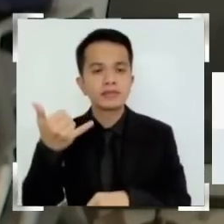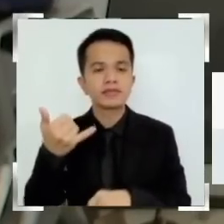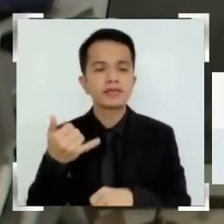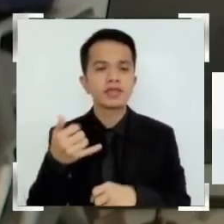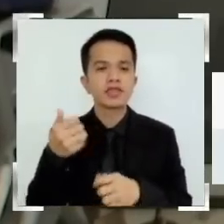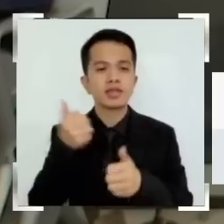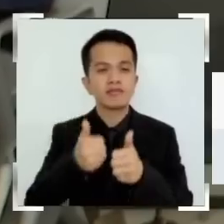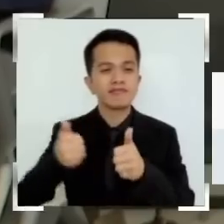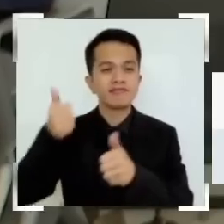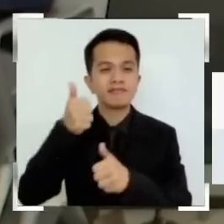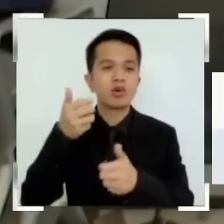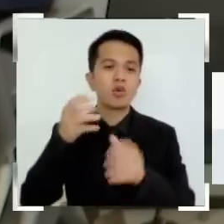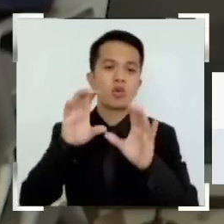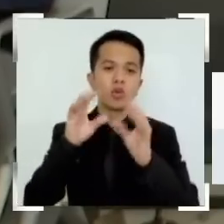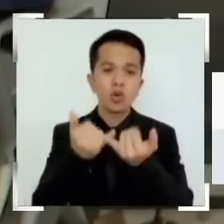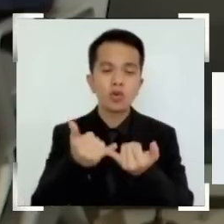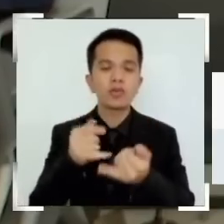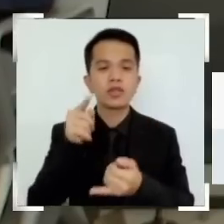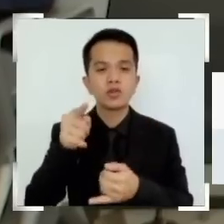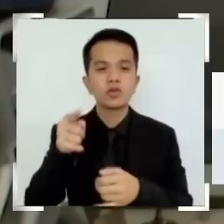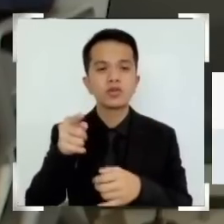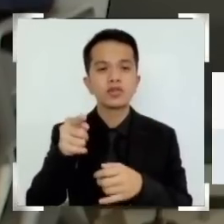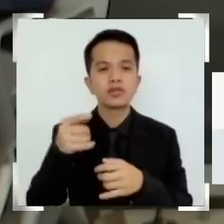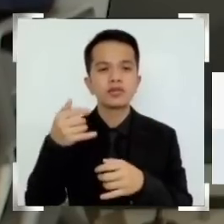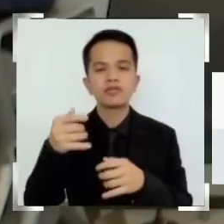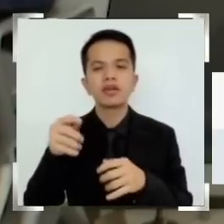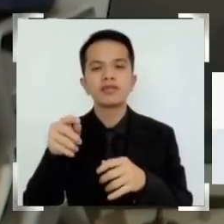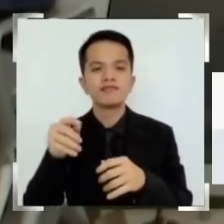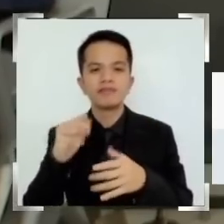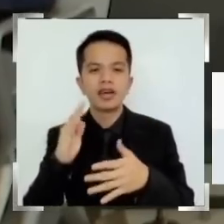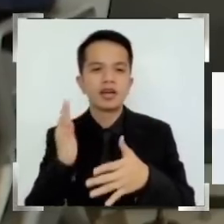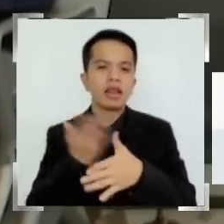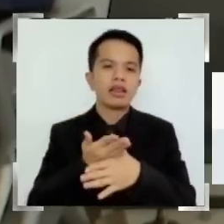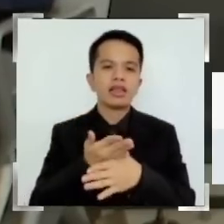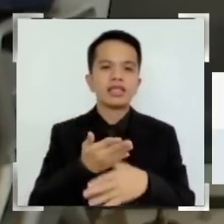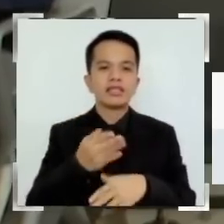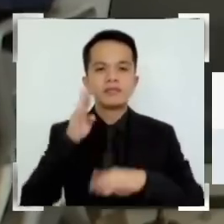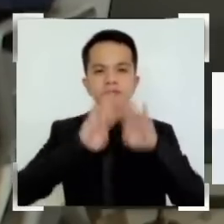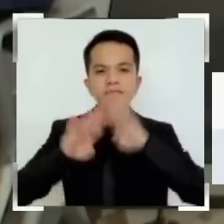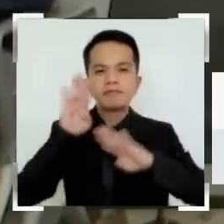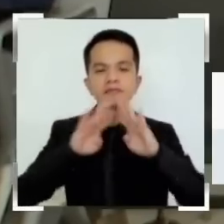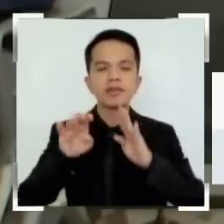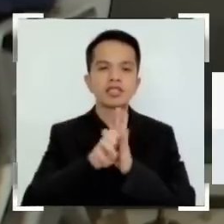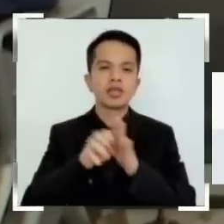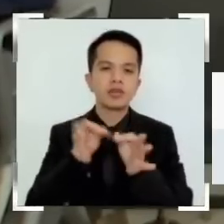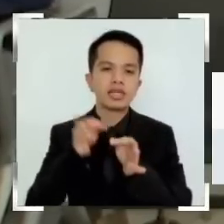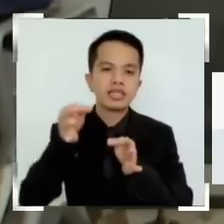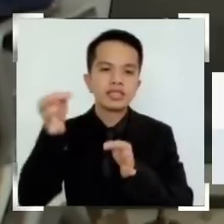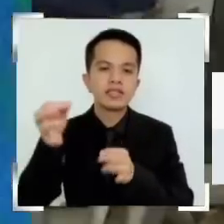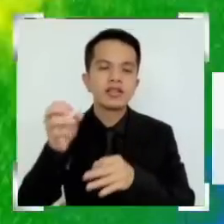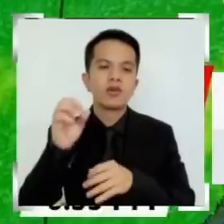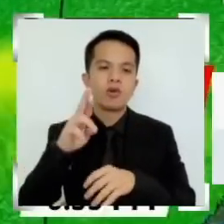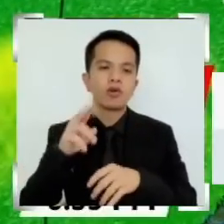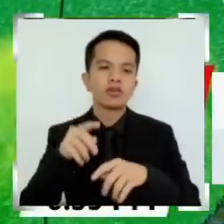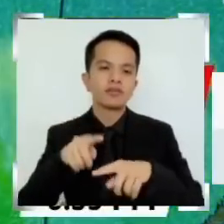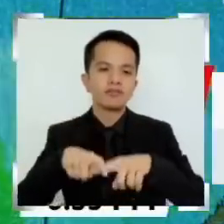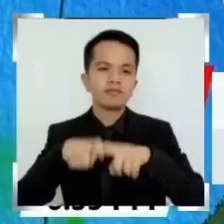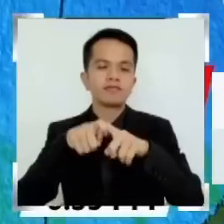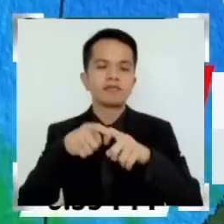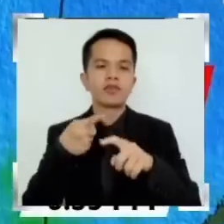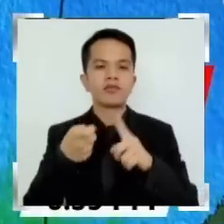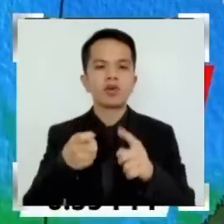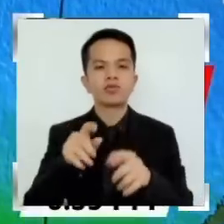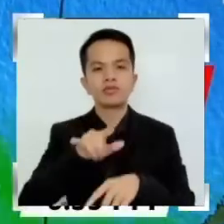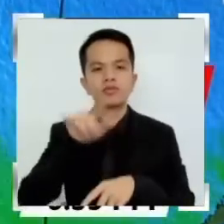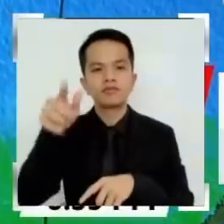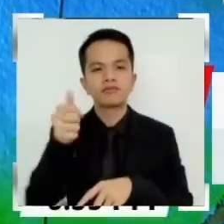kumpanyang inyong sasakyan para hindi na po kayo maabala sakaling magkaroon ng mga delay o mga suspensyon sa mga flights or trips. Ayon sa